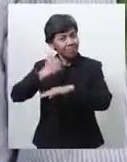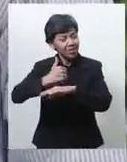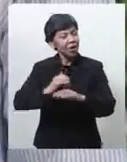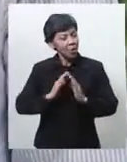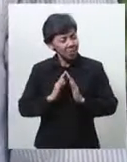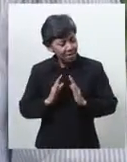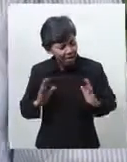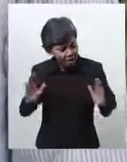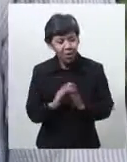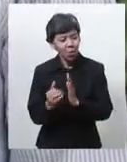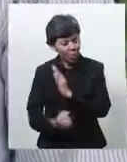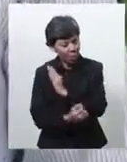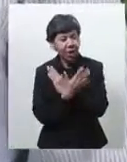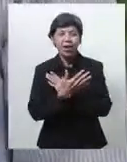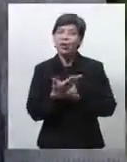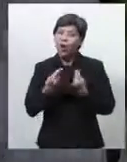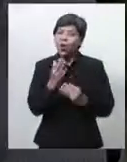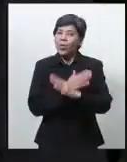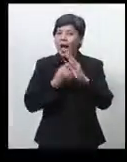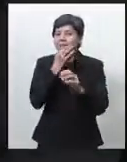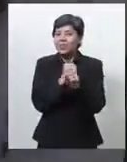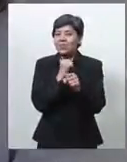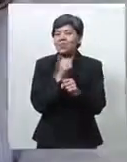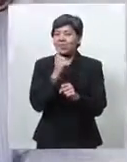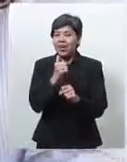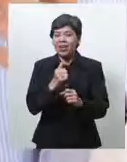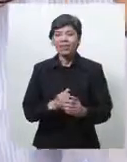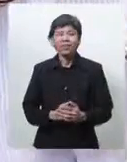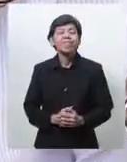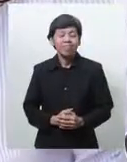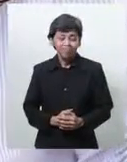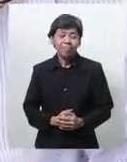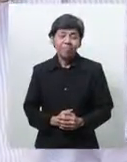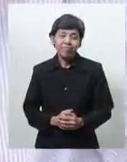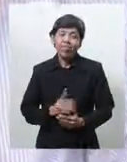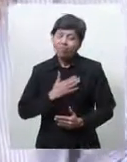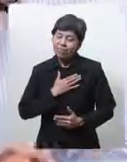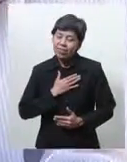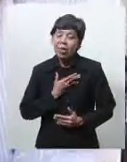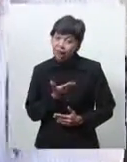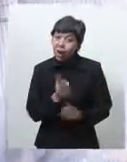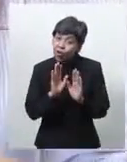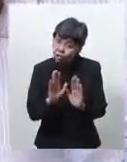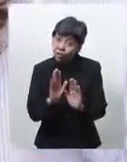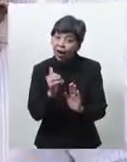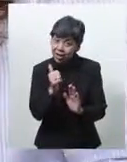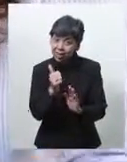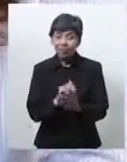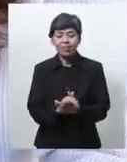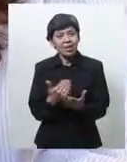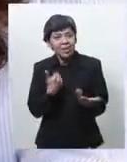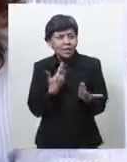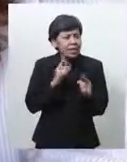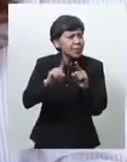โอกาสให้กับคนพิการได้เข้ามาทำงานด้วยค่ะแล้วอยากให้พี่ฝากอะไรถึงคุณผู้ชมหน่อยสิคะหรือว่าหน่วยงานต่าง